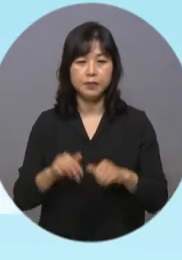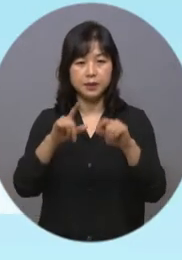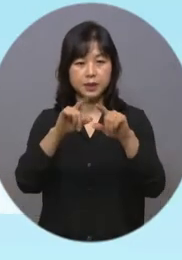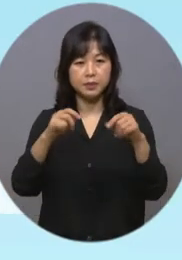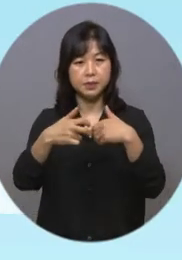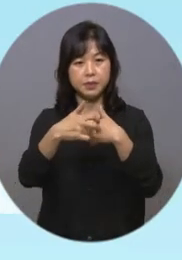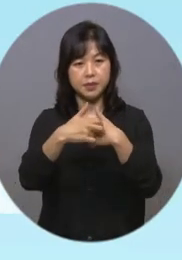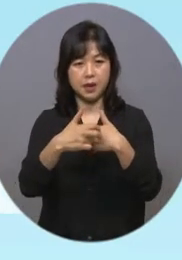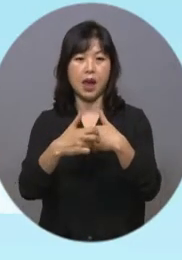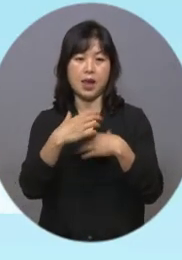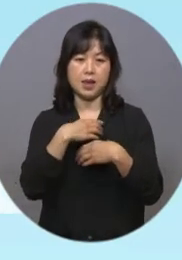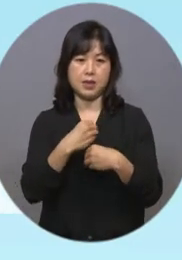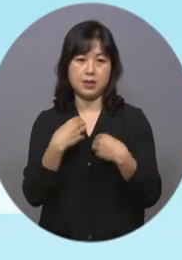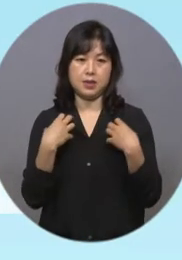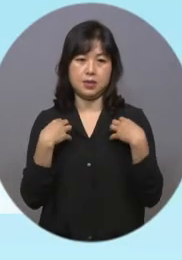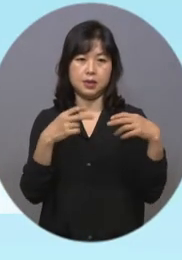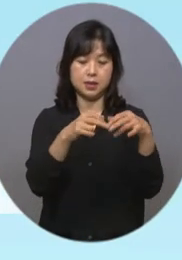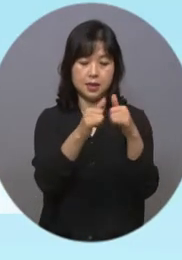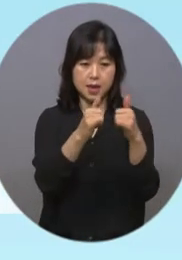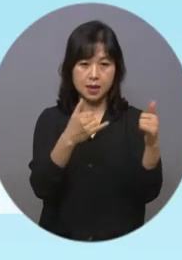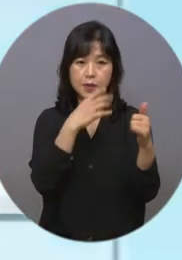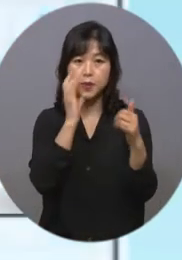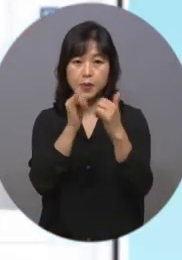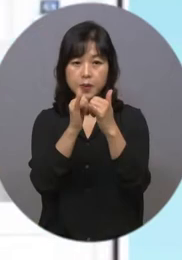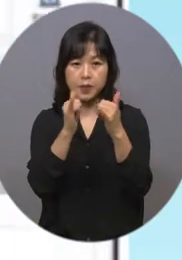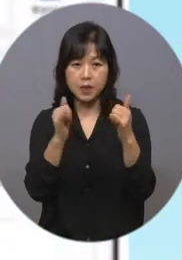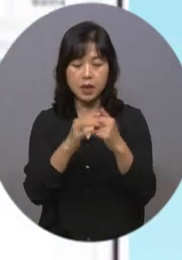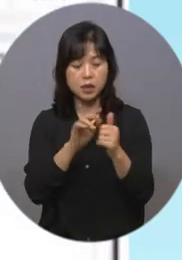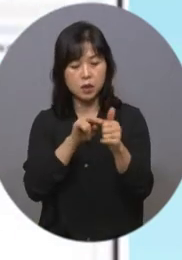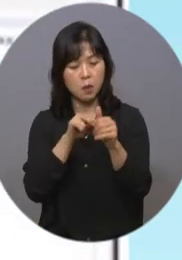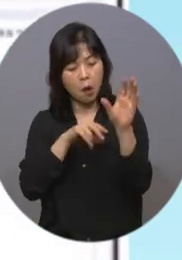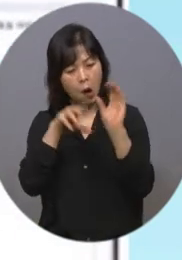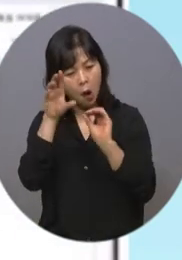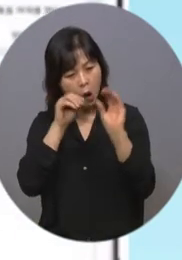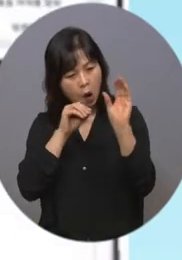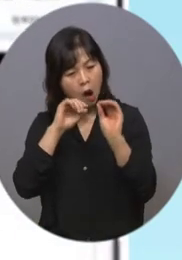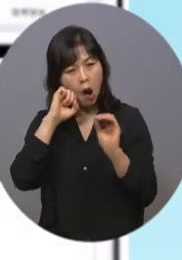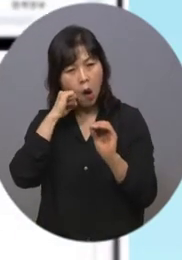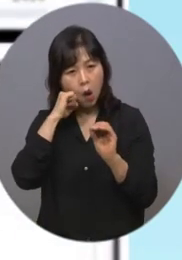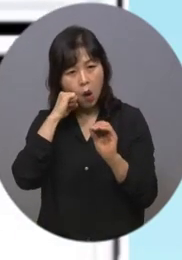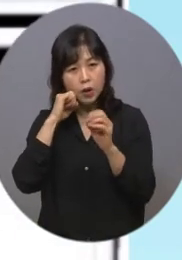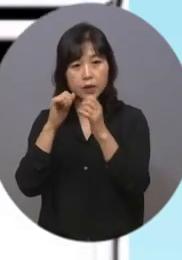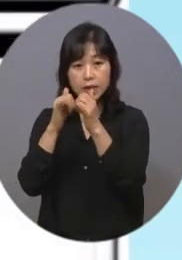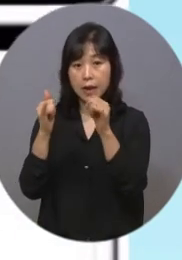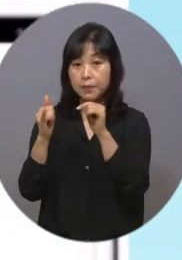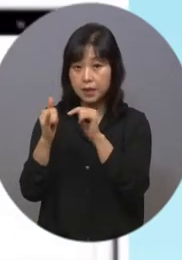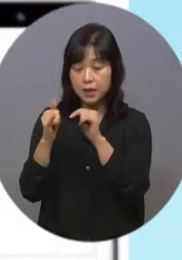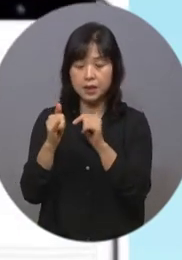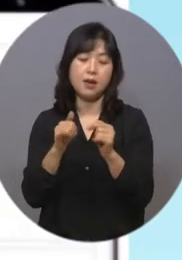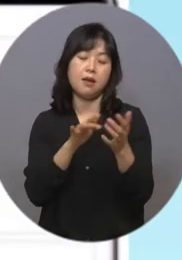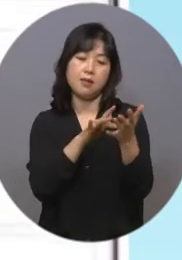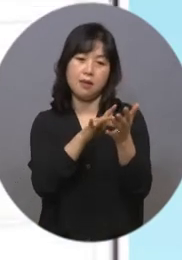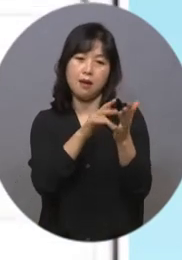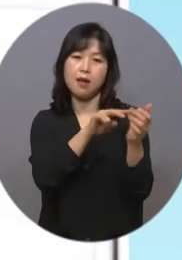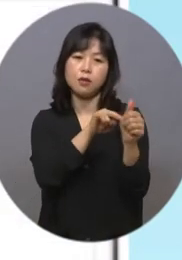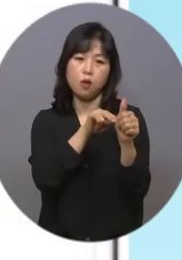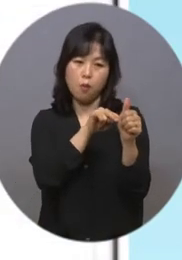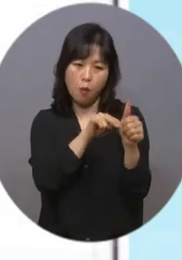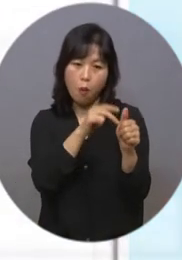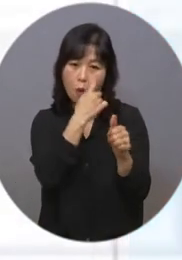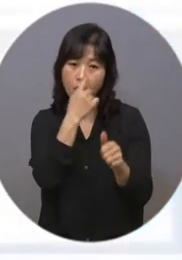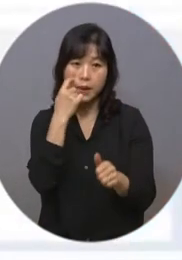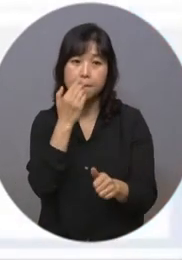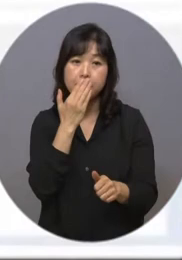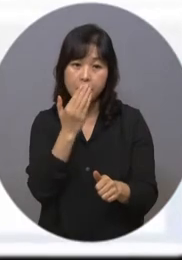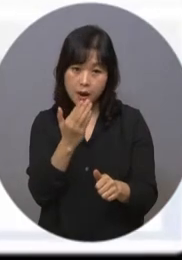식품의약품안전처가 9월 30일 장애인과 노인 등 정보 취약계층과 국민이 쉽고 편리하게 의약품 정보를 확인할 수 있도록